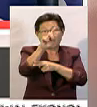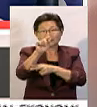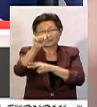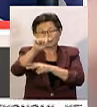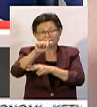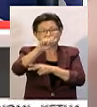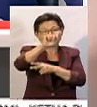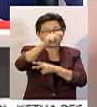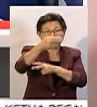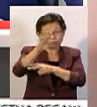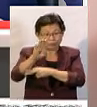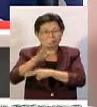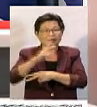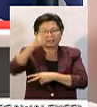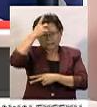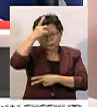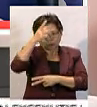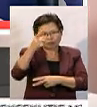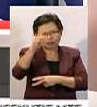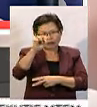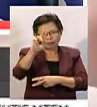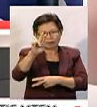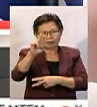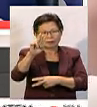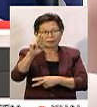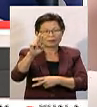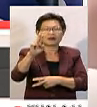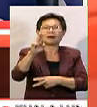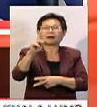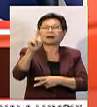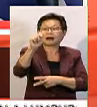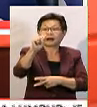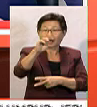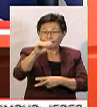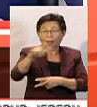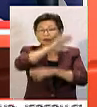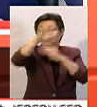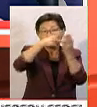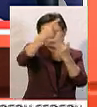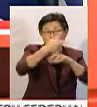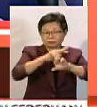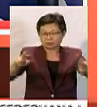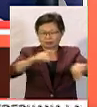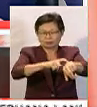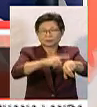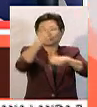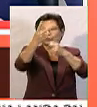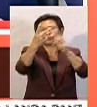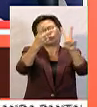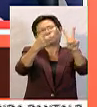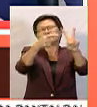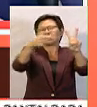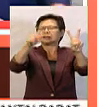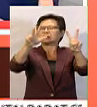PHB, Datuk Kamaluddin Kamalul Arifin Osman berkata, kesemua projek dijangka siap dalam tempoh 2 hingga